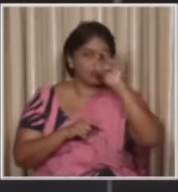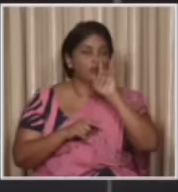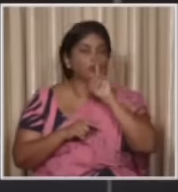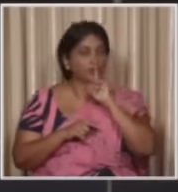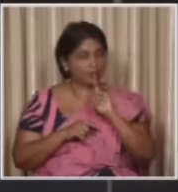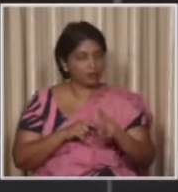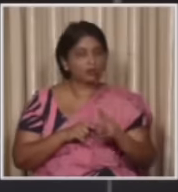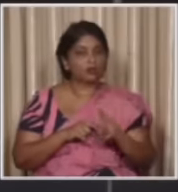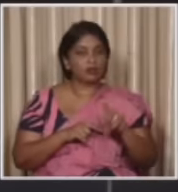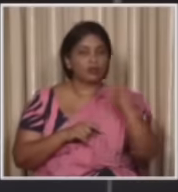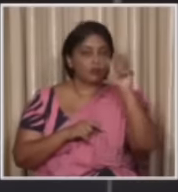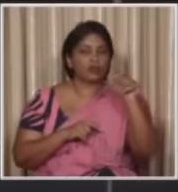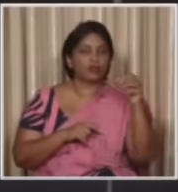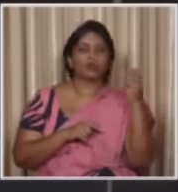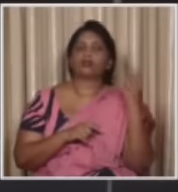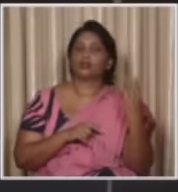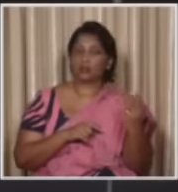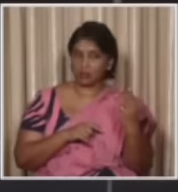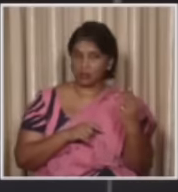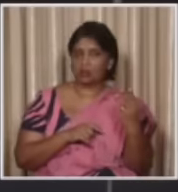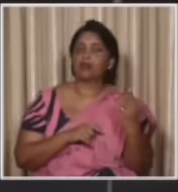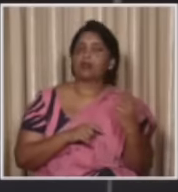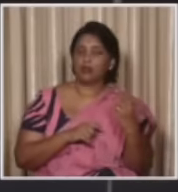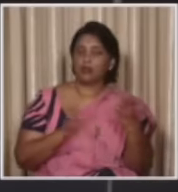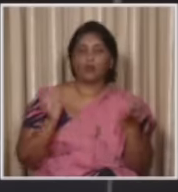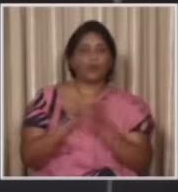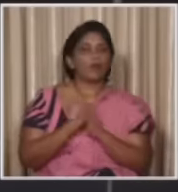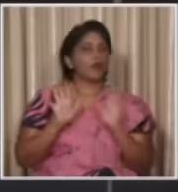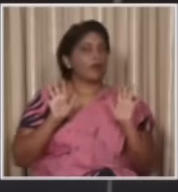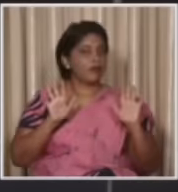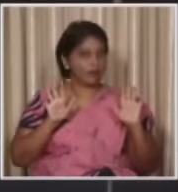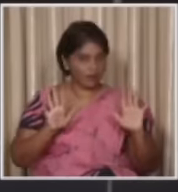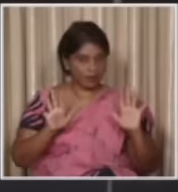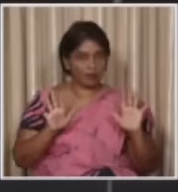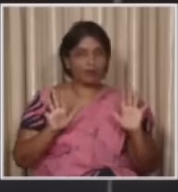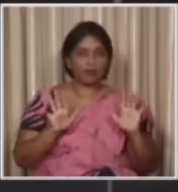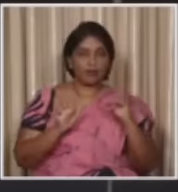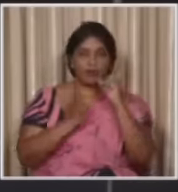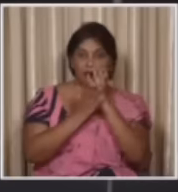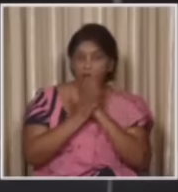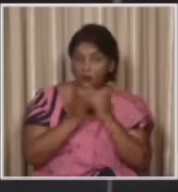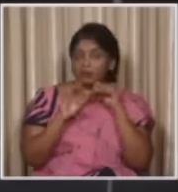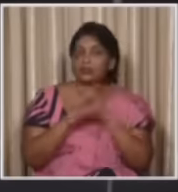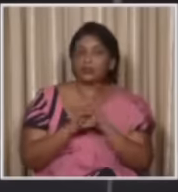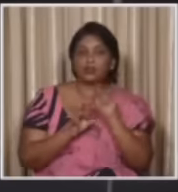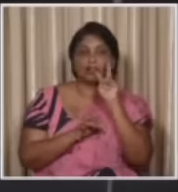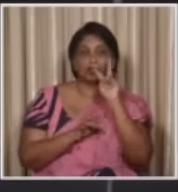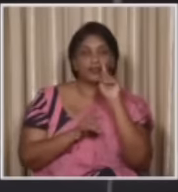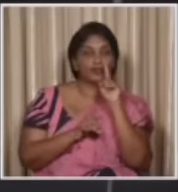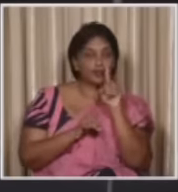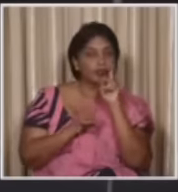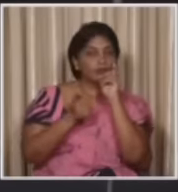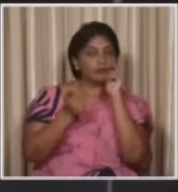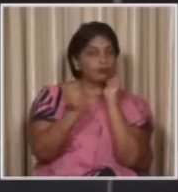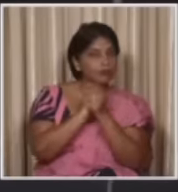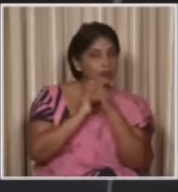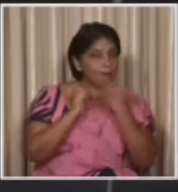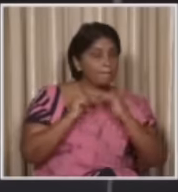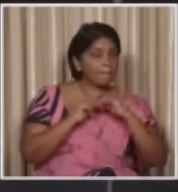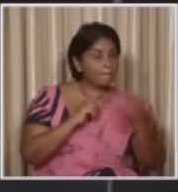ලැබු තැනැත්තන් 3 දෙනෙක් මෙන්න මේ විදිහට තමයි නම දෙනා ව්‍යවස්ථාදායක ස්වභාව 21 වෙනි සංශෝධනයෙන් පස්සේ ස්ථාපනය